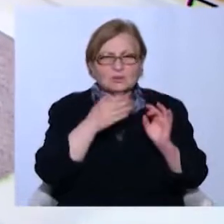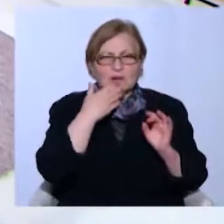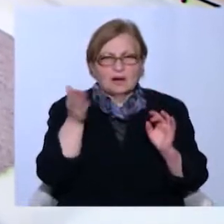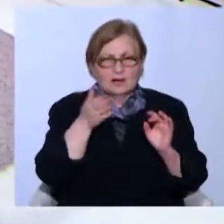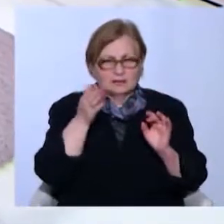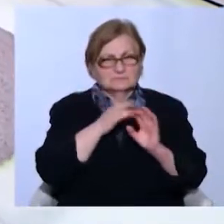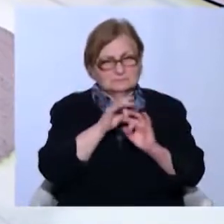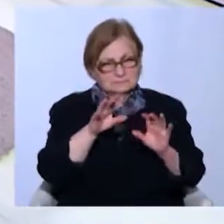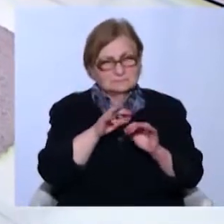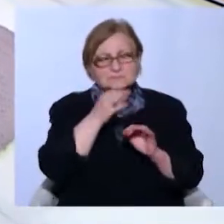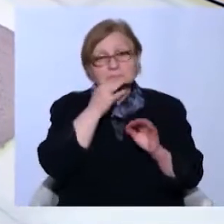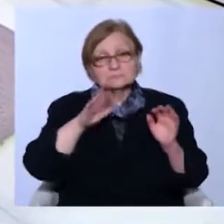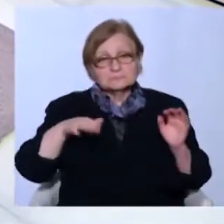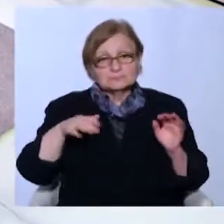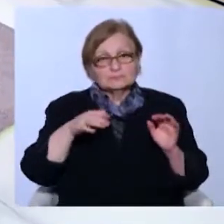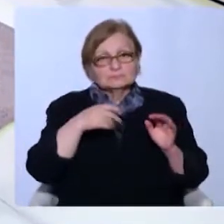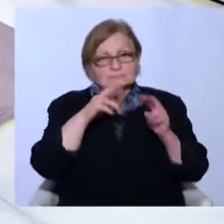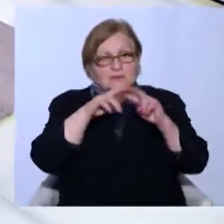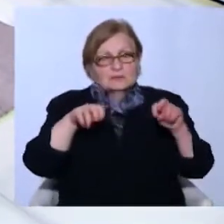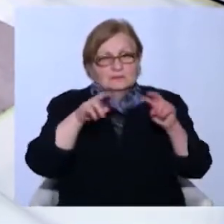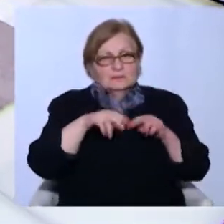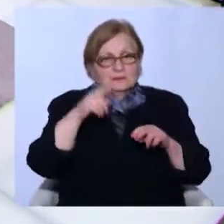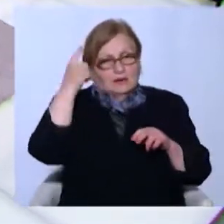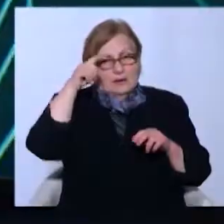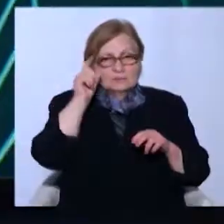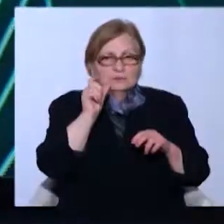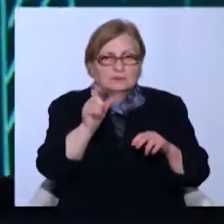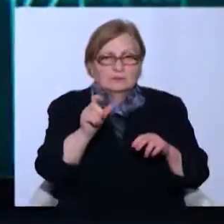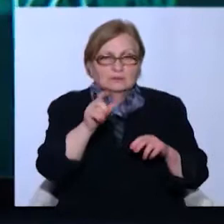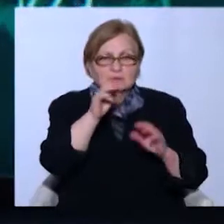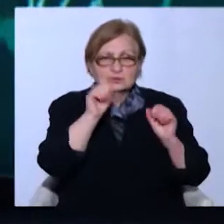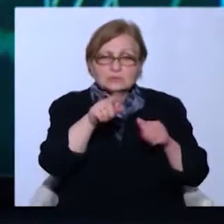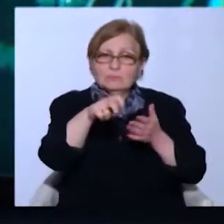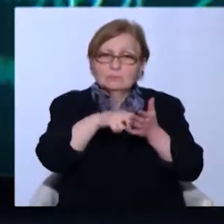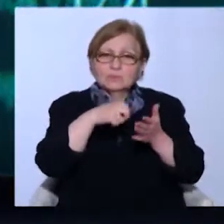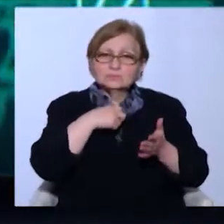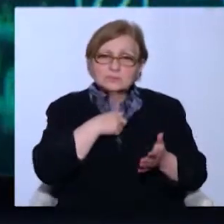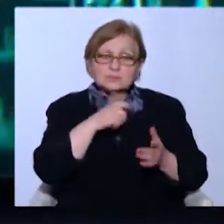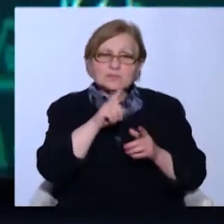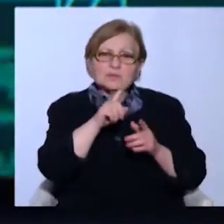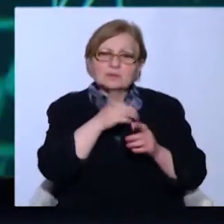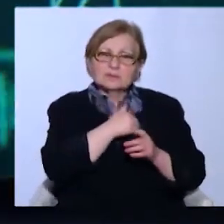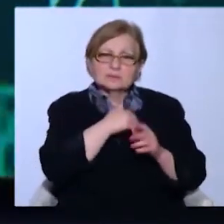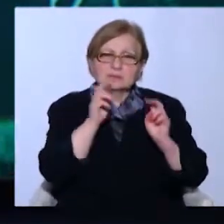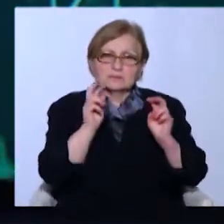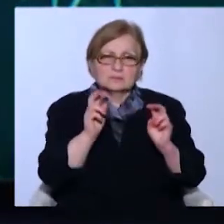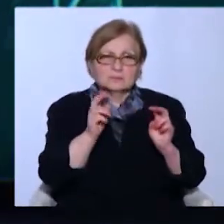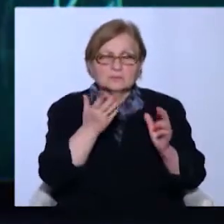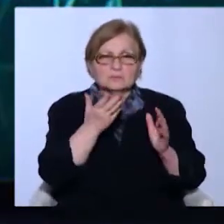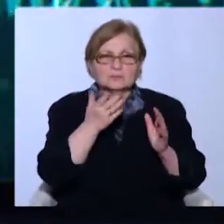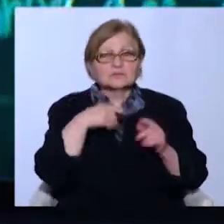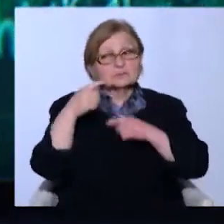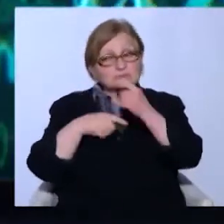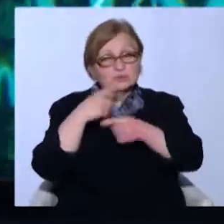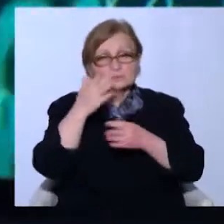შემდეგ განვიხილავთ ამოცანებს. თქვენ შეგვიძლიათ მოგწეროთ თქვენთვის ასურველი თემები და მომდევნო